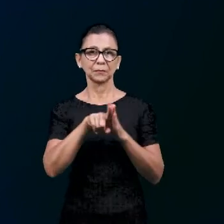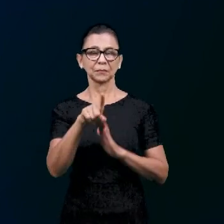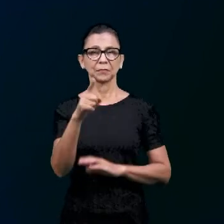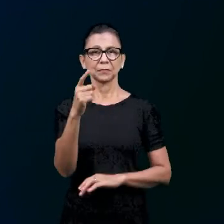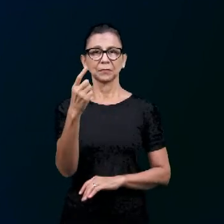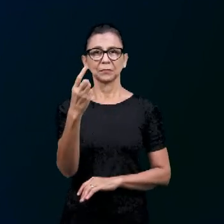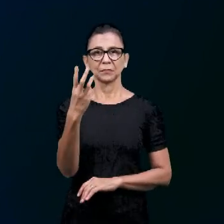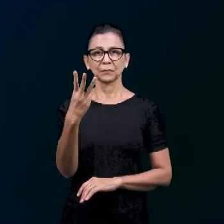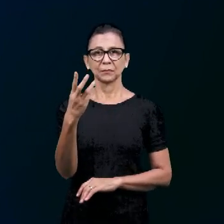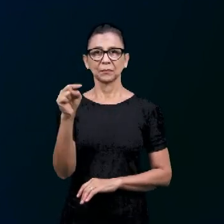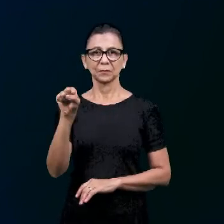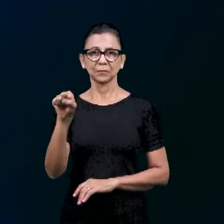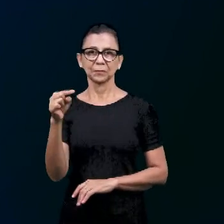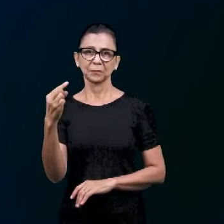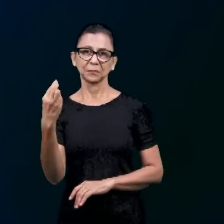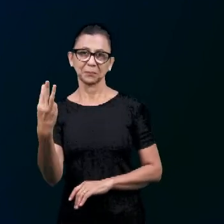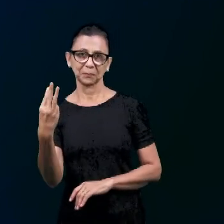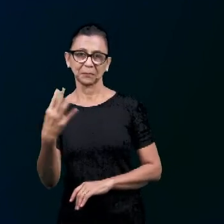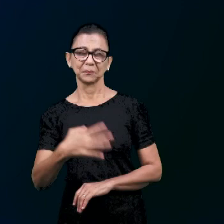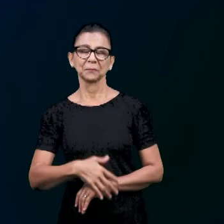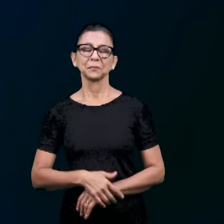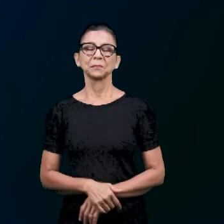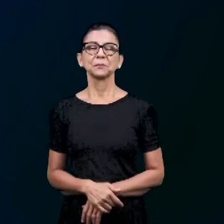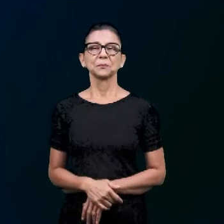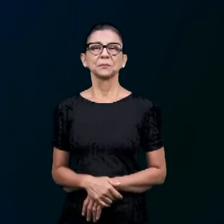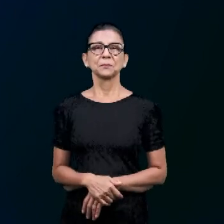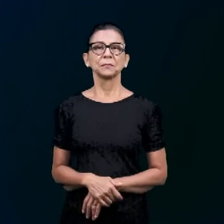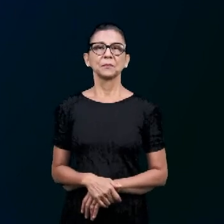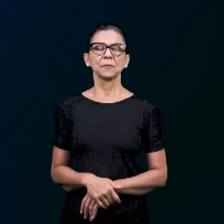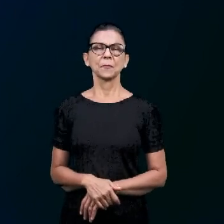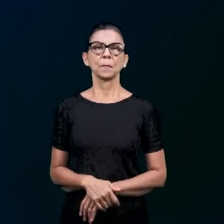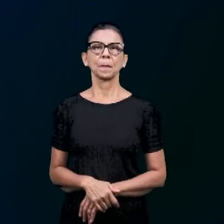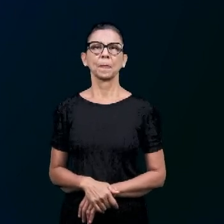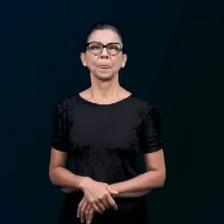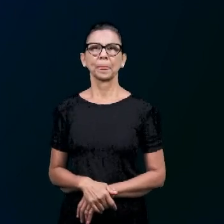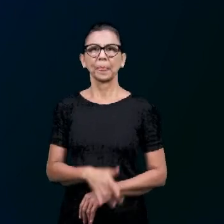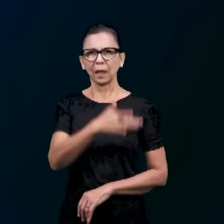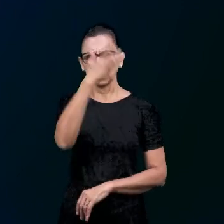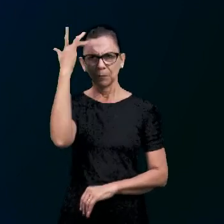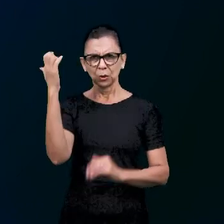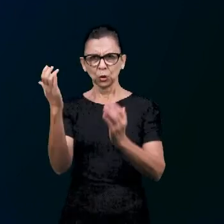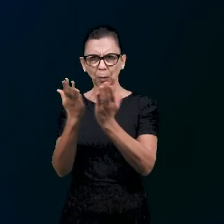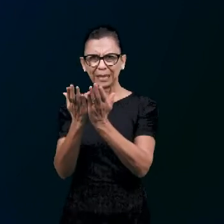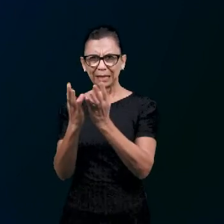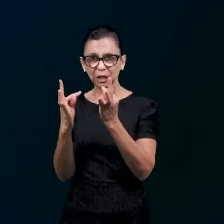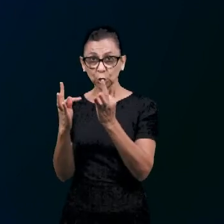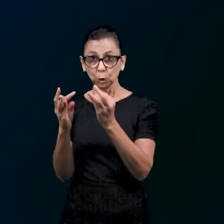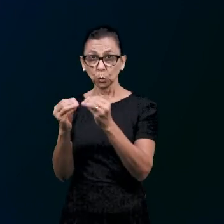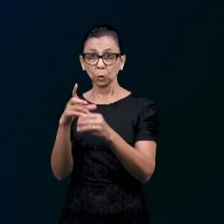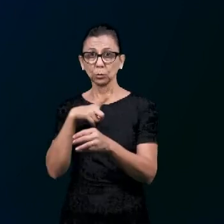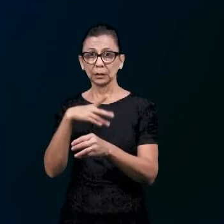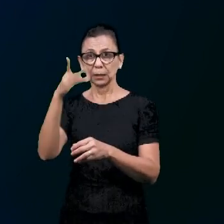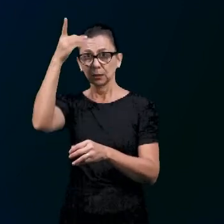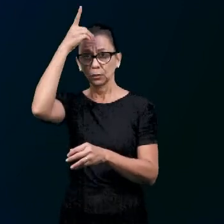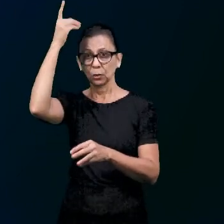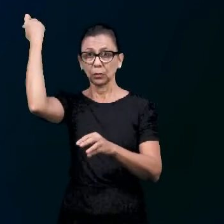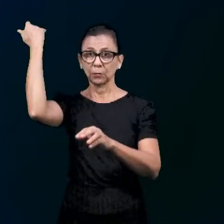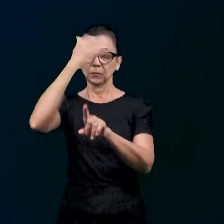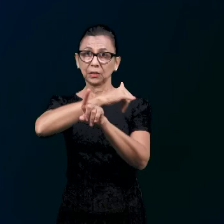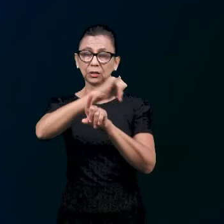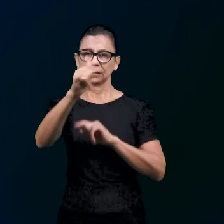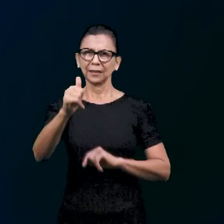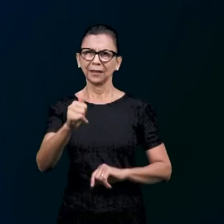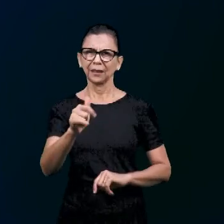numéro 3.3. La question est, tout chrétien a le don de prophétiser, oui ou non? La réponse est